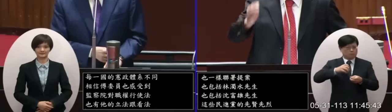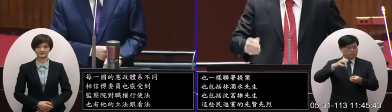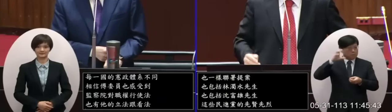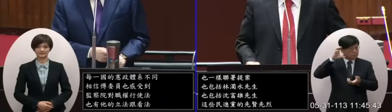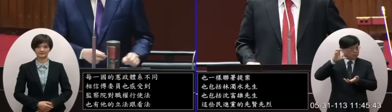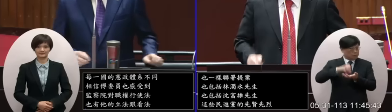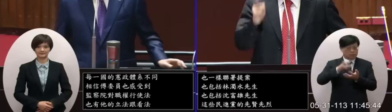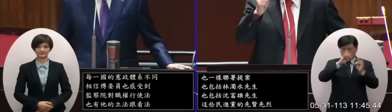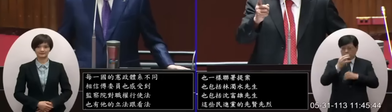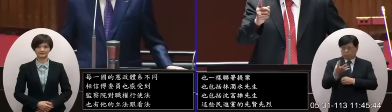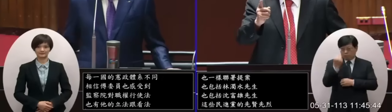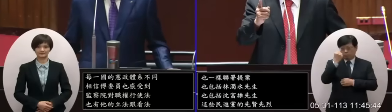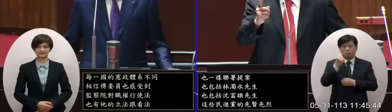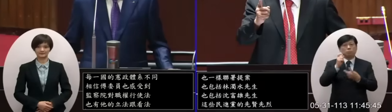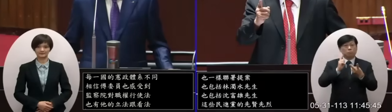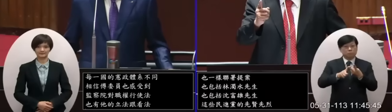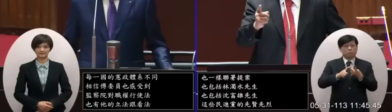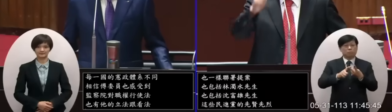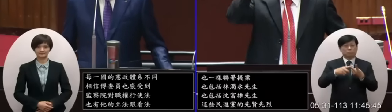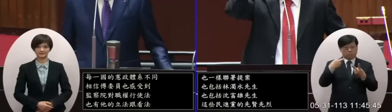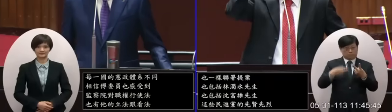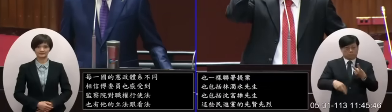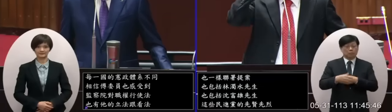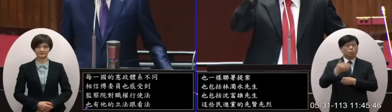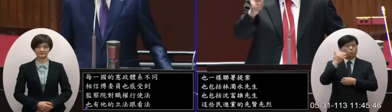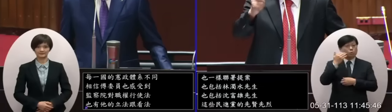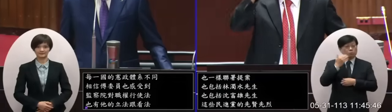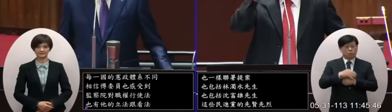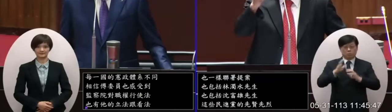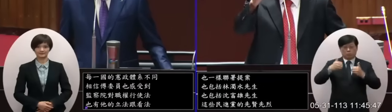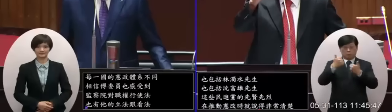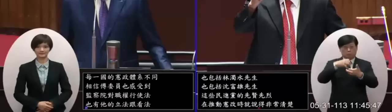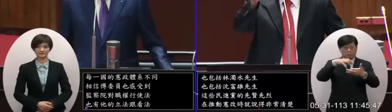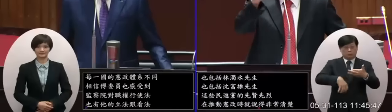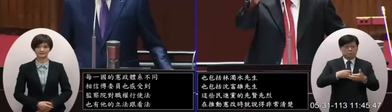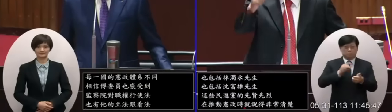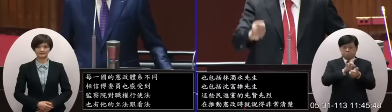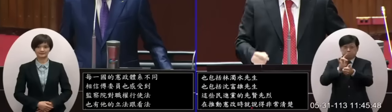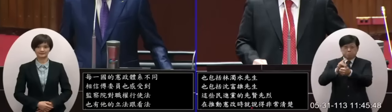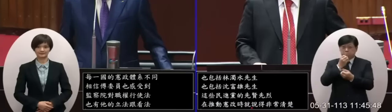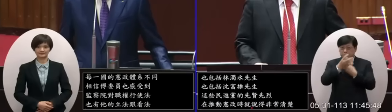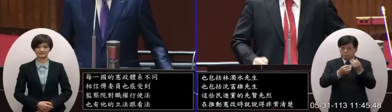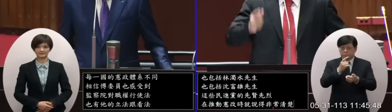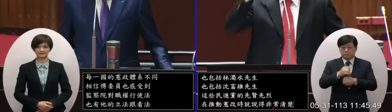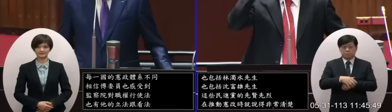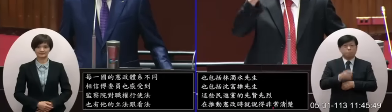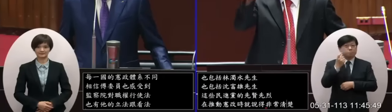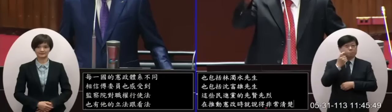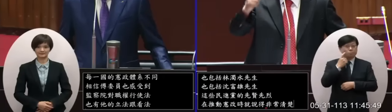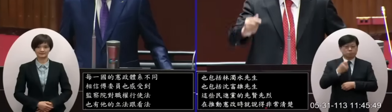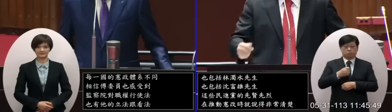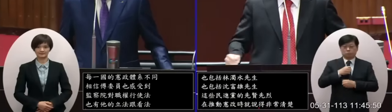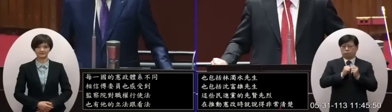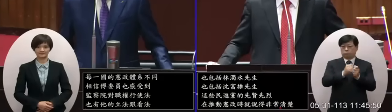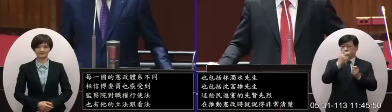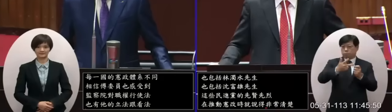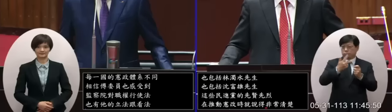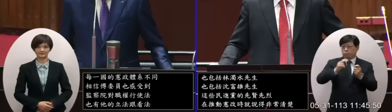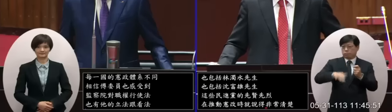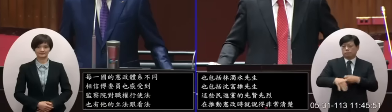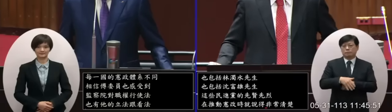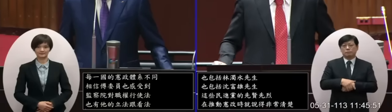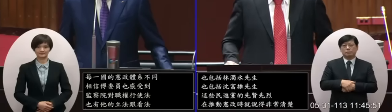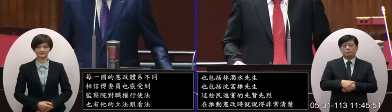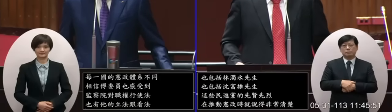调查权，而且如果在国会做不实的虚伪的陈述，必须处7年以下有期徒刑。